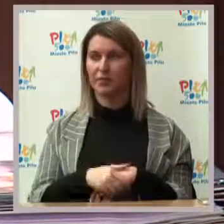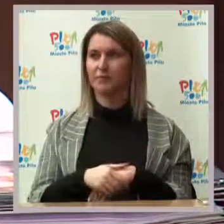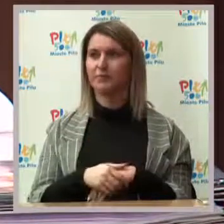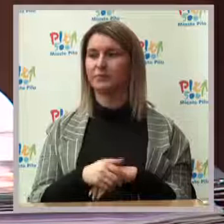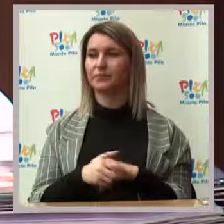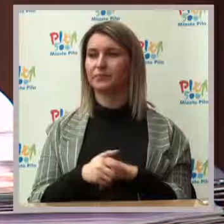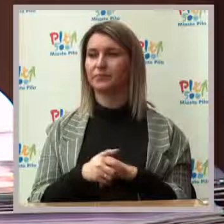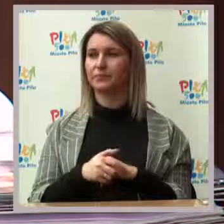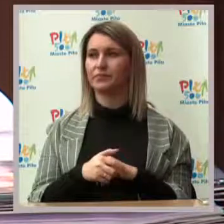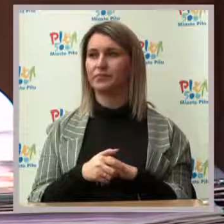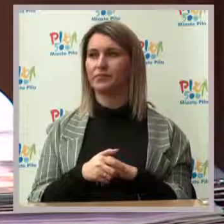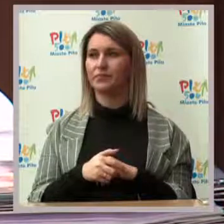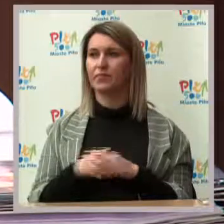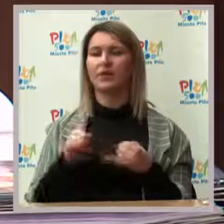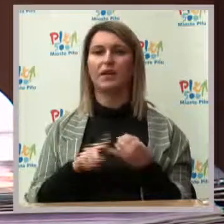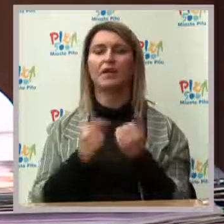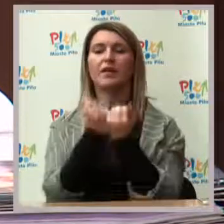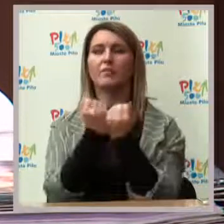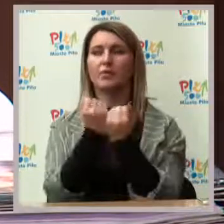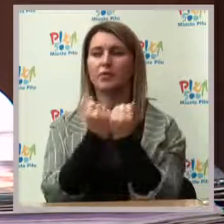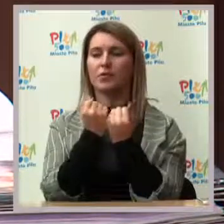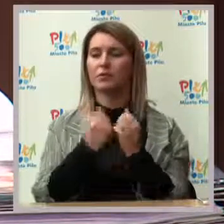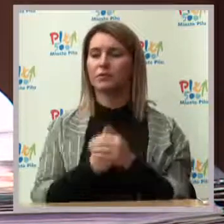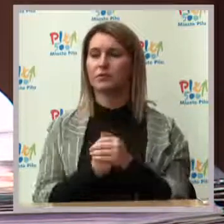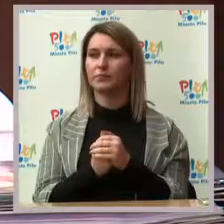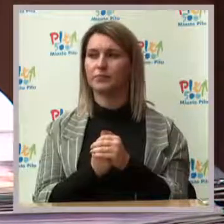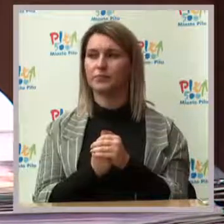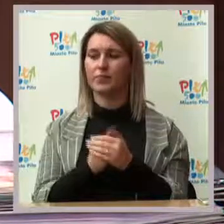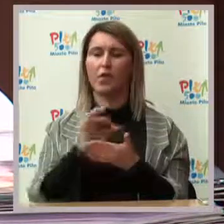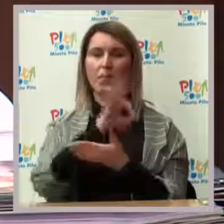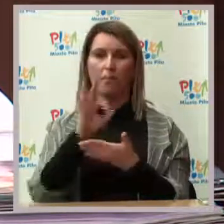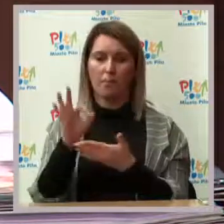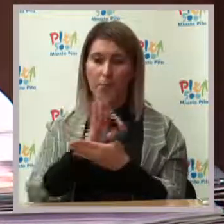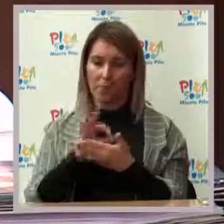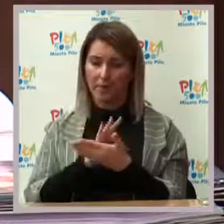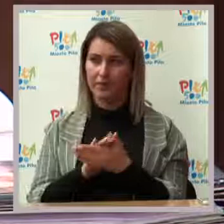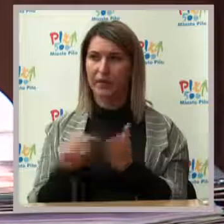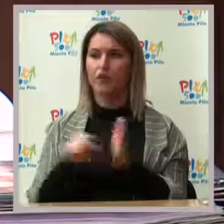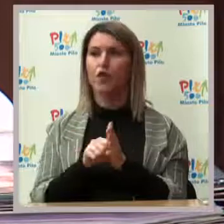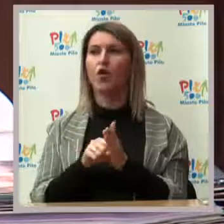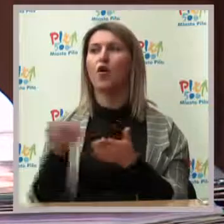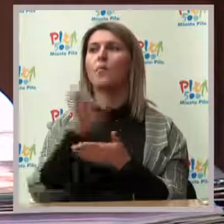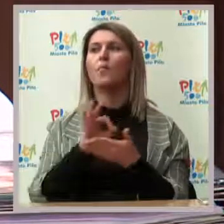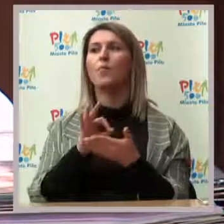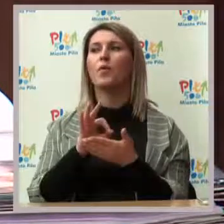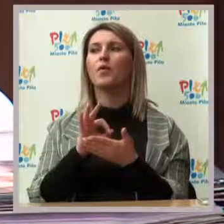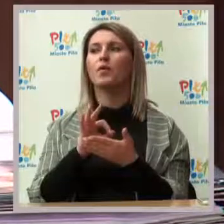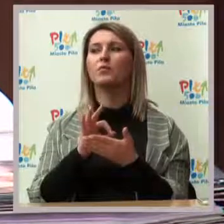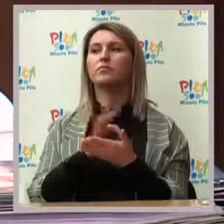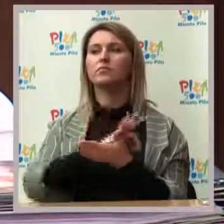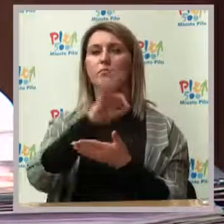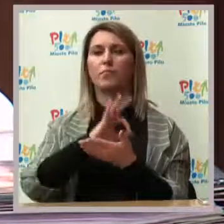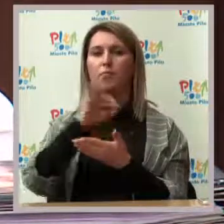39 oraz w wersji papierowej następujące autopoprawki. Do projektu uchwały Rady Miasta Piły w